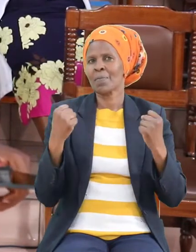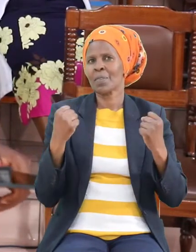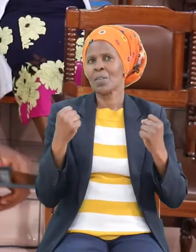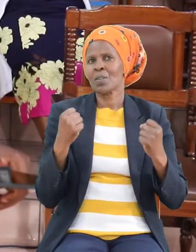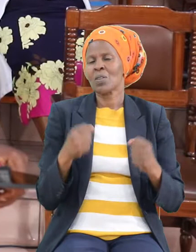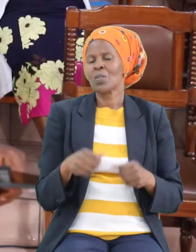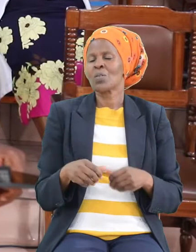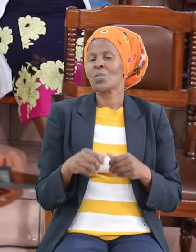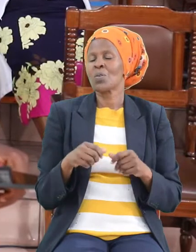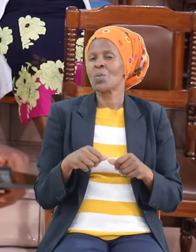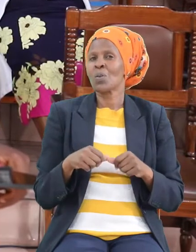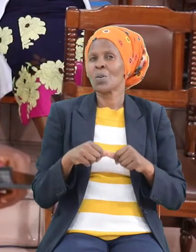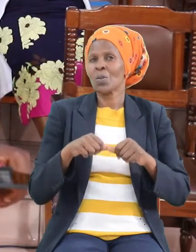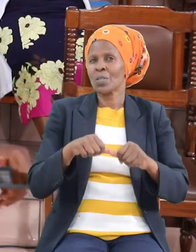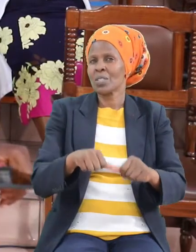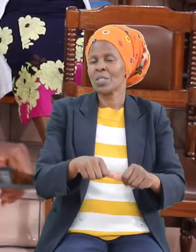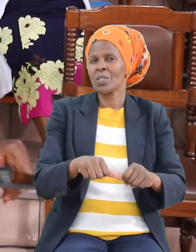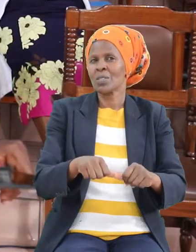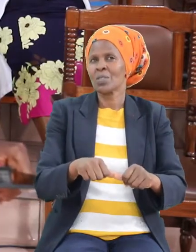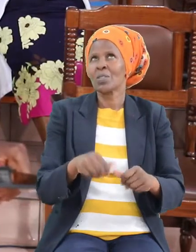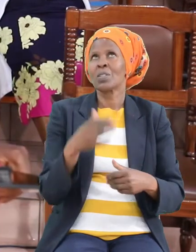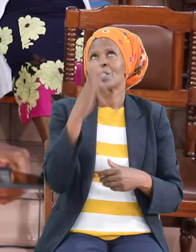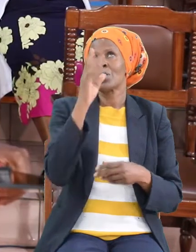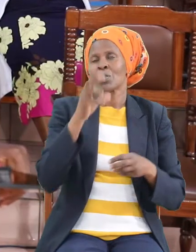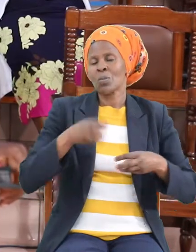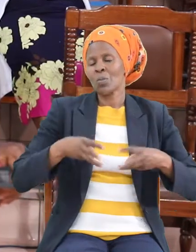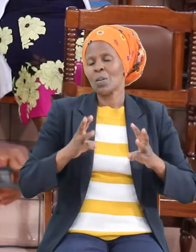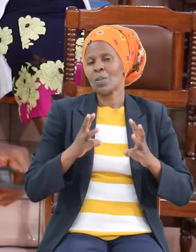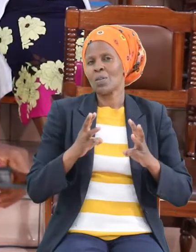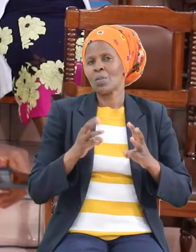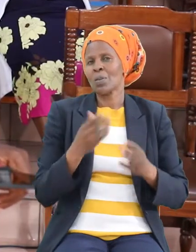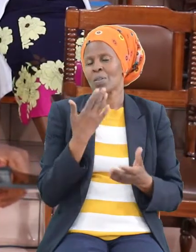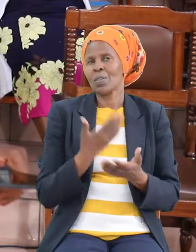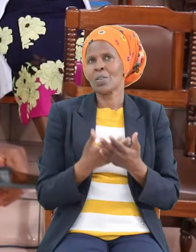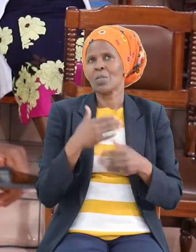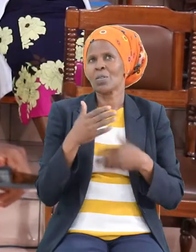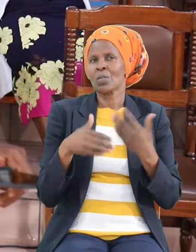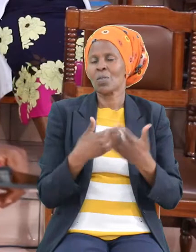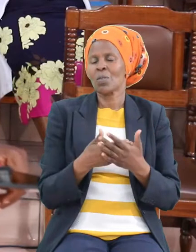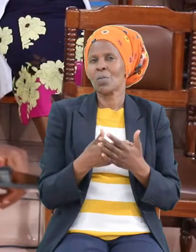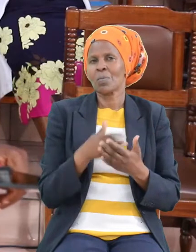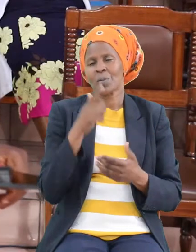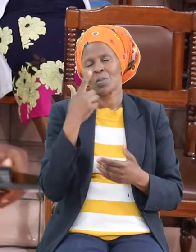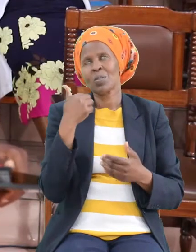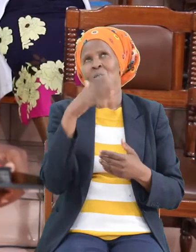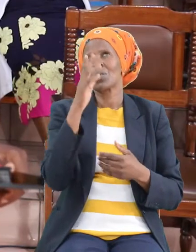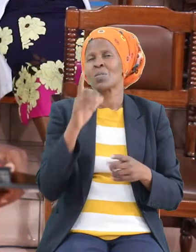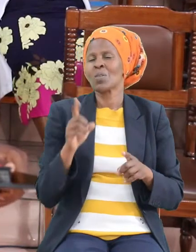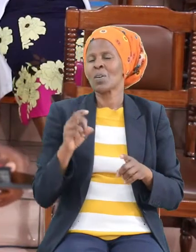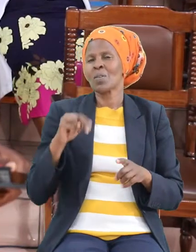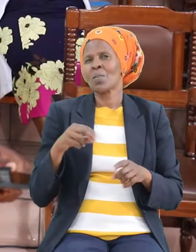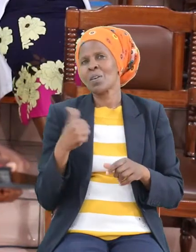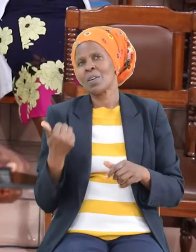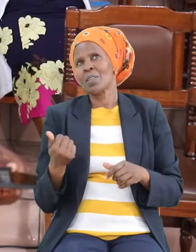za kuendelea kadi na mapenzi yako. Tunakushukuru kwa yote kwa sababu hakuna mwingine ila